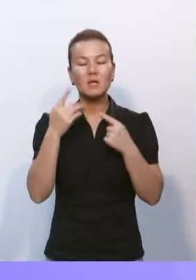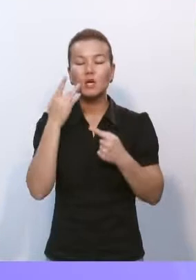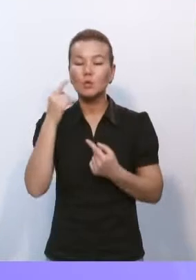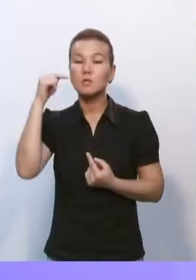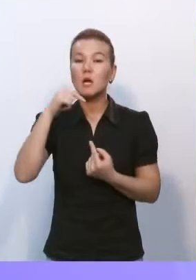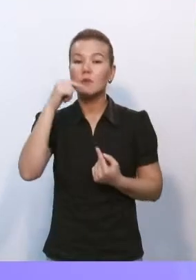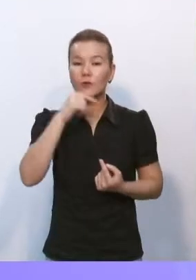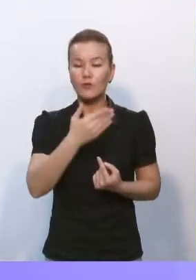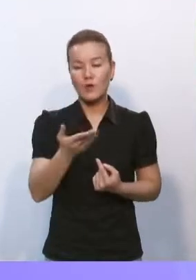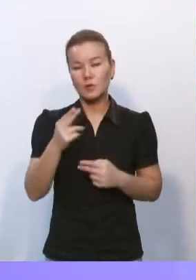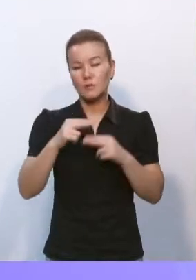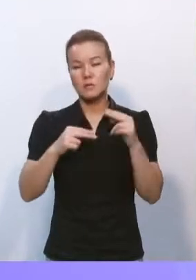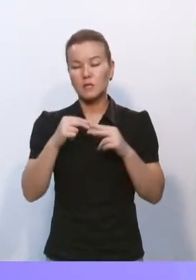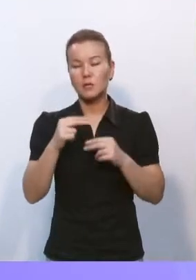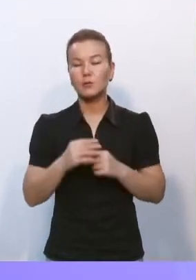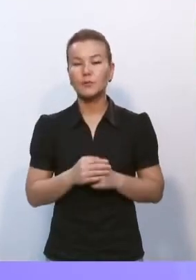вашему настроению.